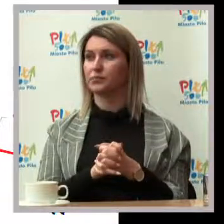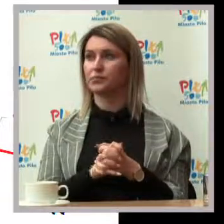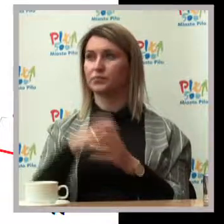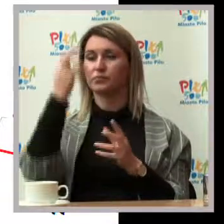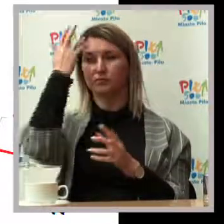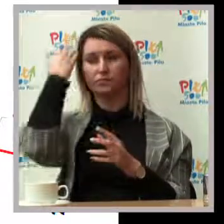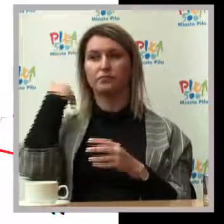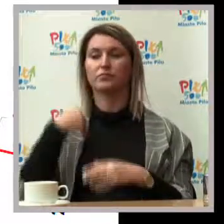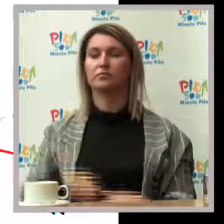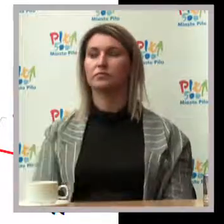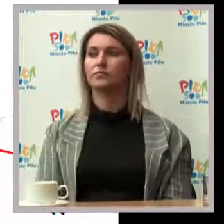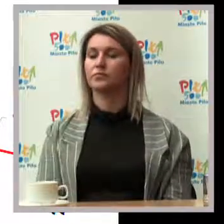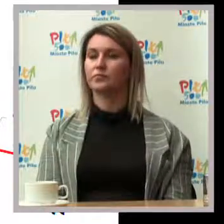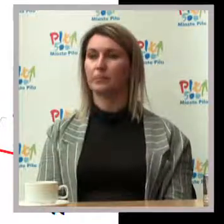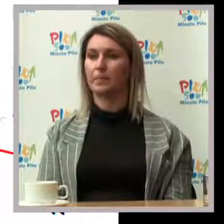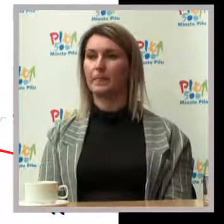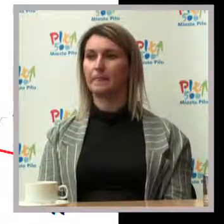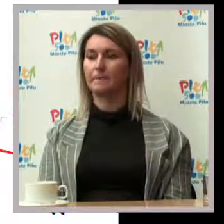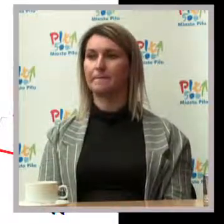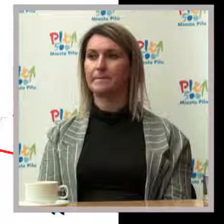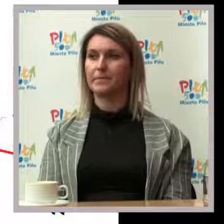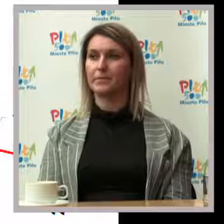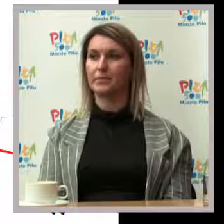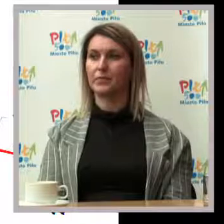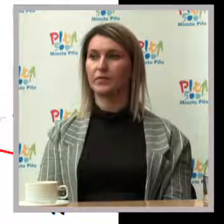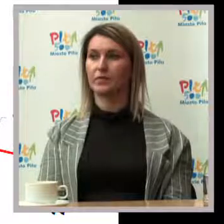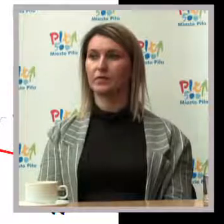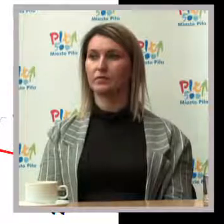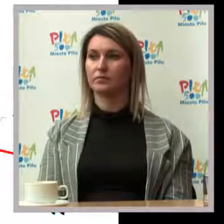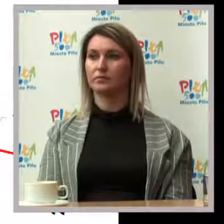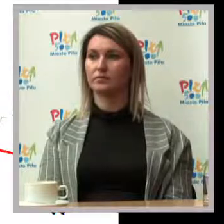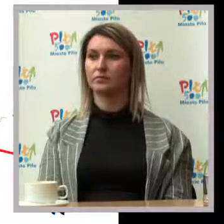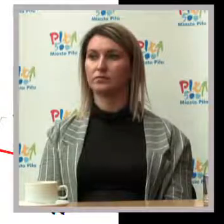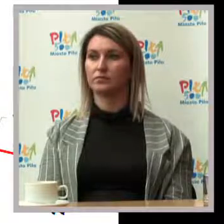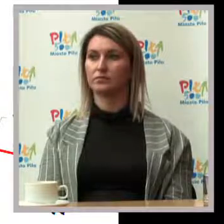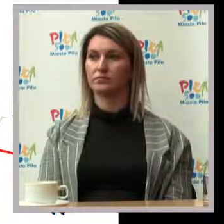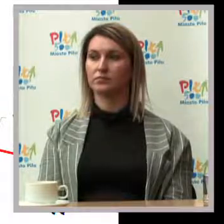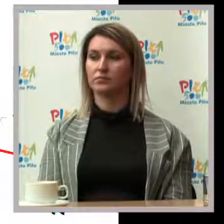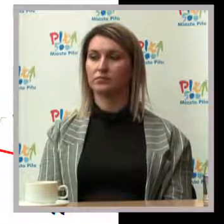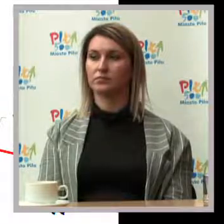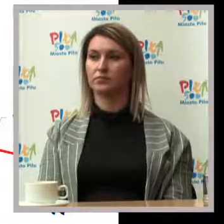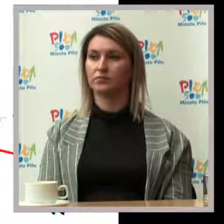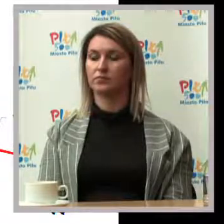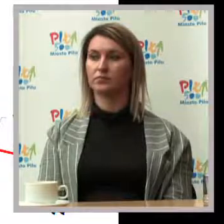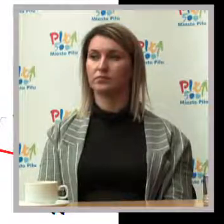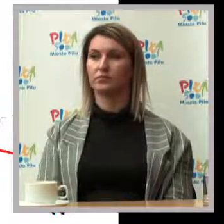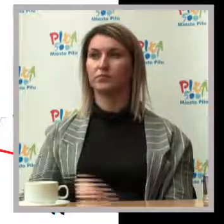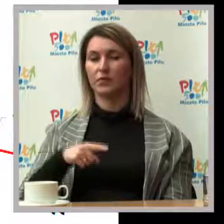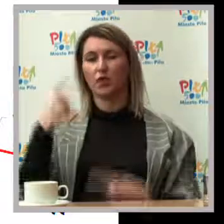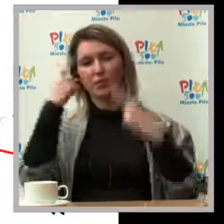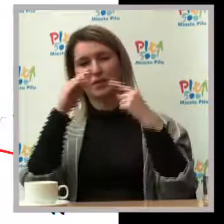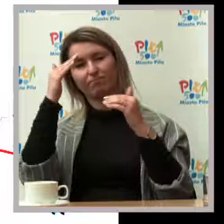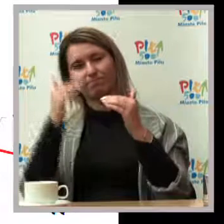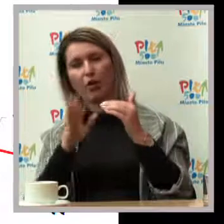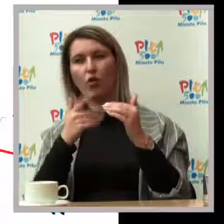wprowadzeniu właśnie tych dotacji ulegnie zmianie i myślę, że spadnie o około 2% w